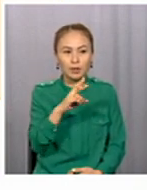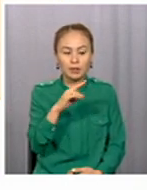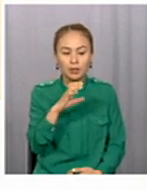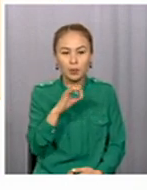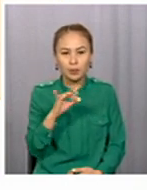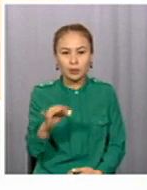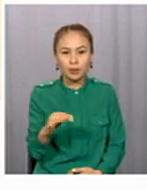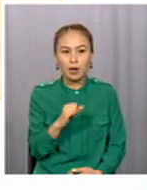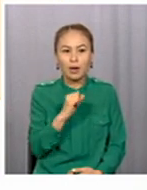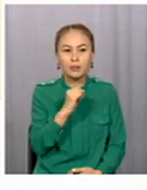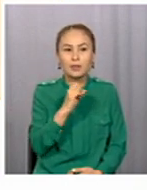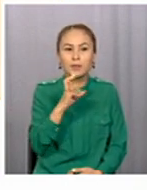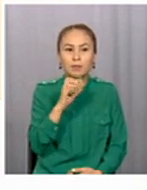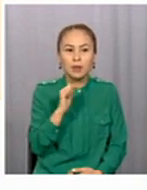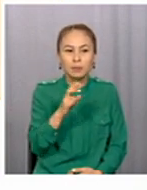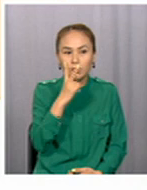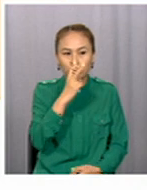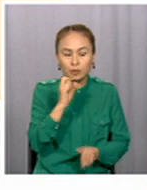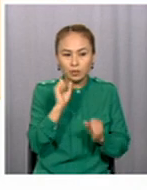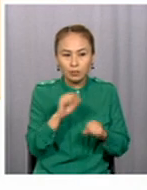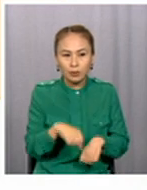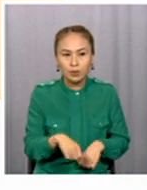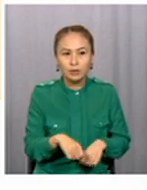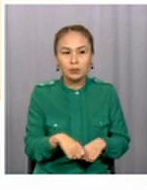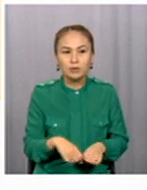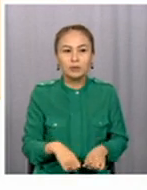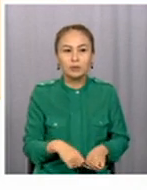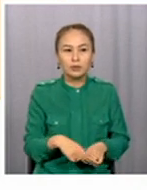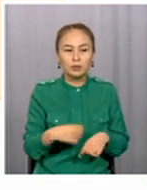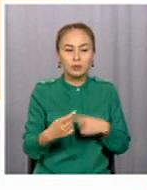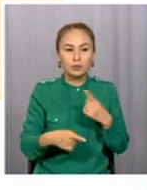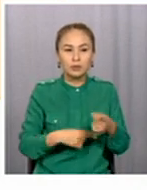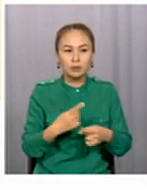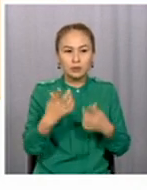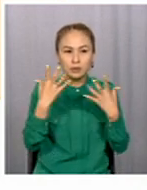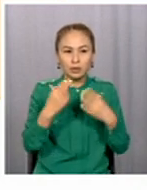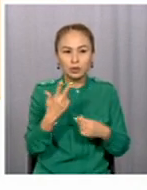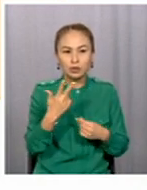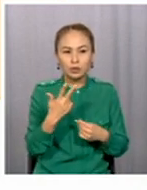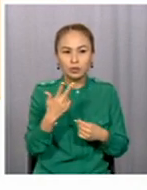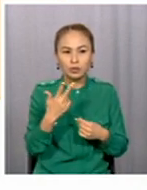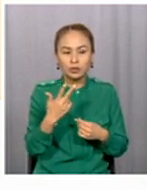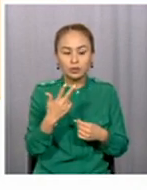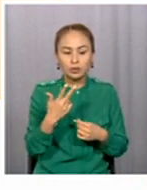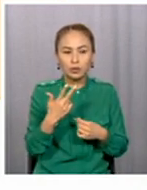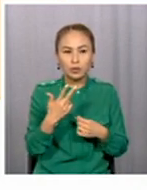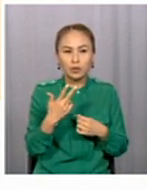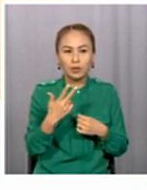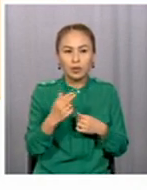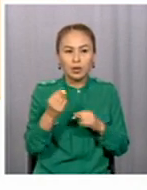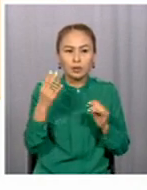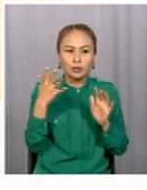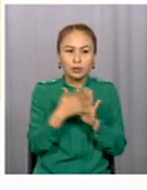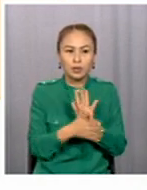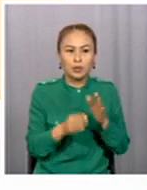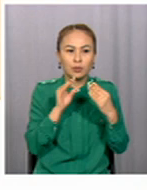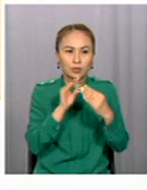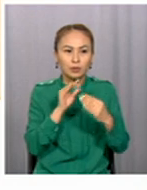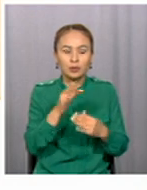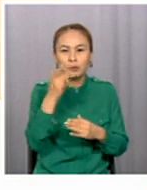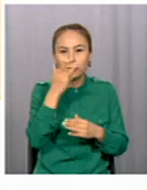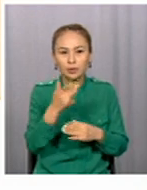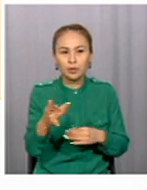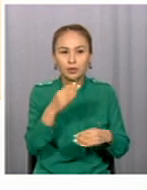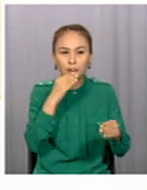Арыстанбабтың кесенесін көруге болады. Келесі жүретін күніміз 3 күн. Ал шығындар көлік,